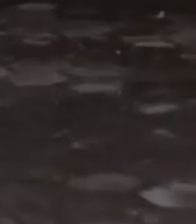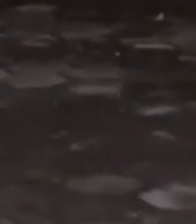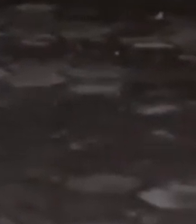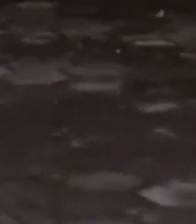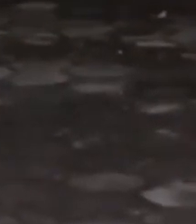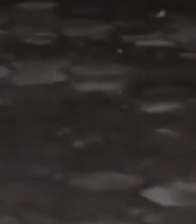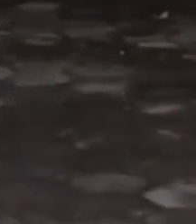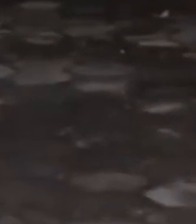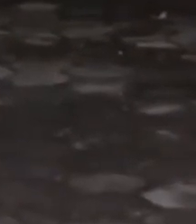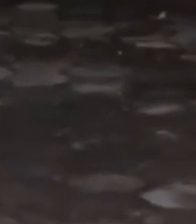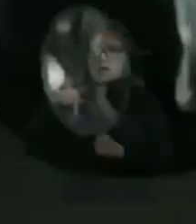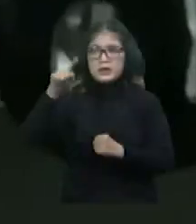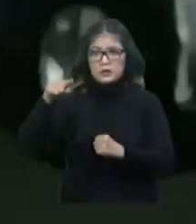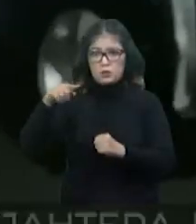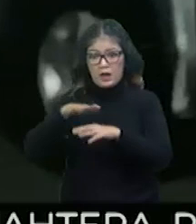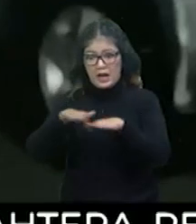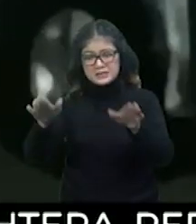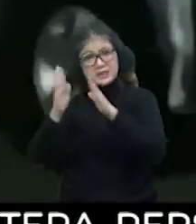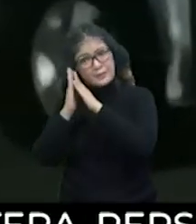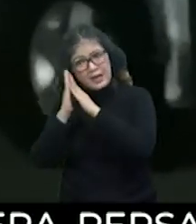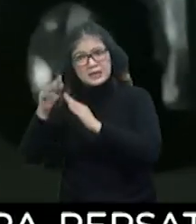Isoter Asrama Haji.